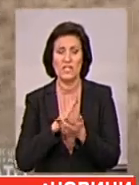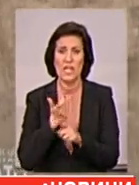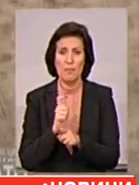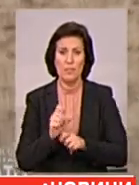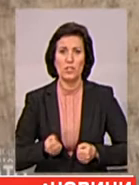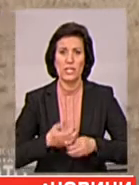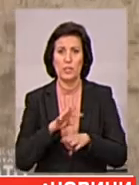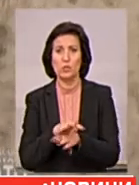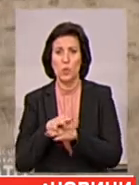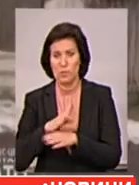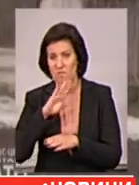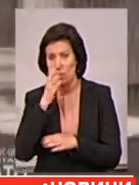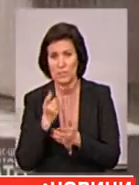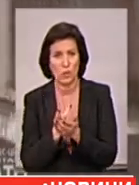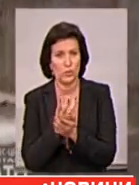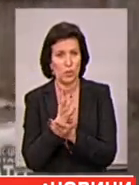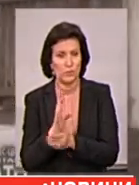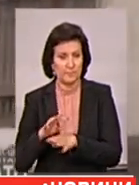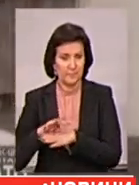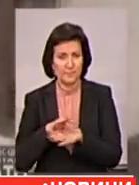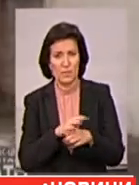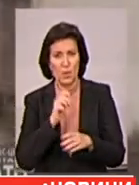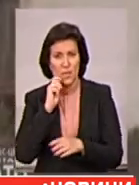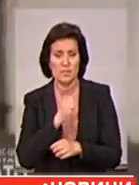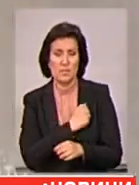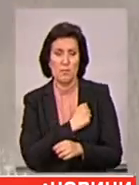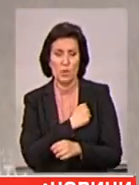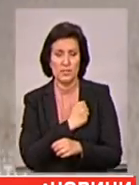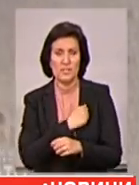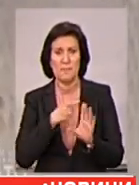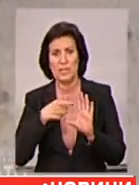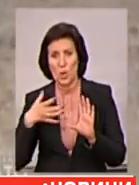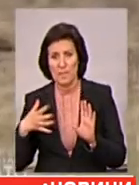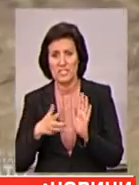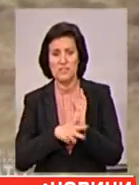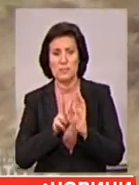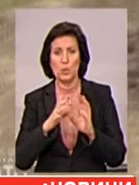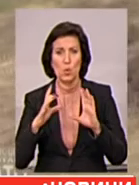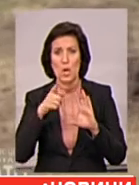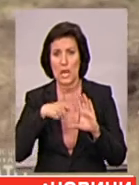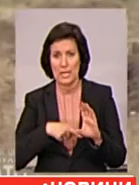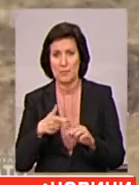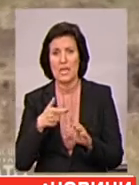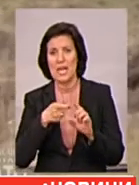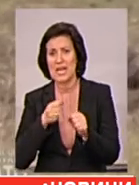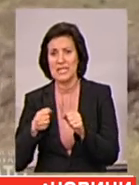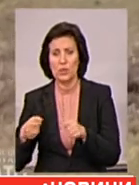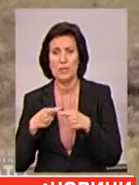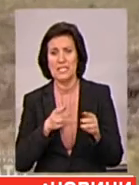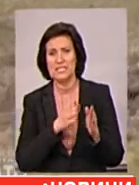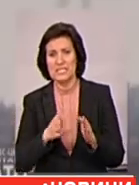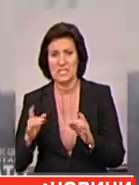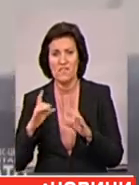найбільша кількість обстрілів. Ворог неодноразово накривав українські позиції вогнем з мінометів 82-го калібру, із гранатометів різних систем